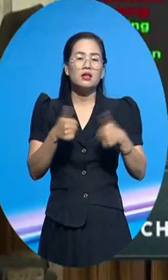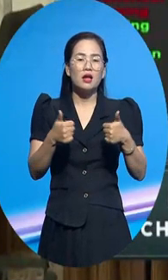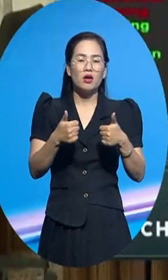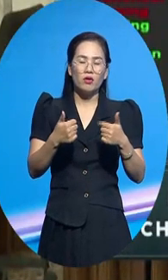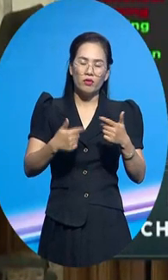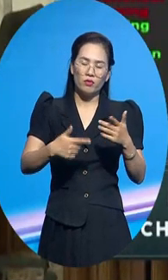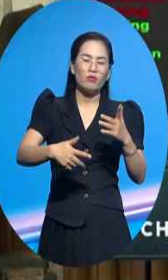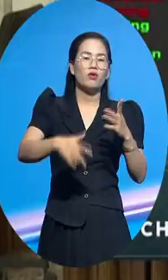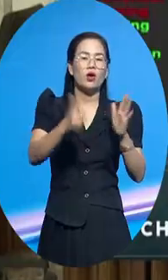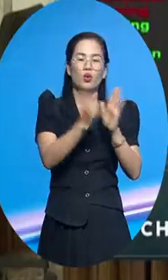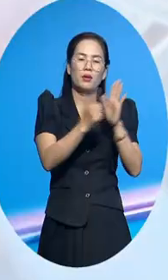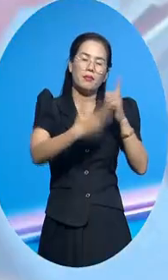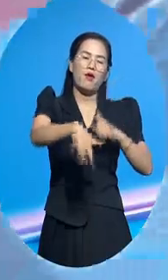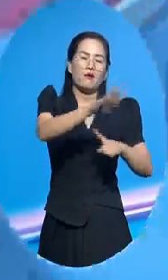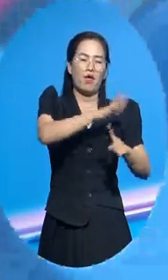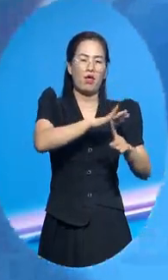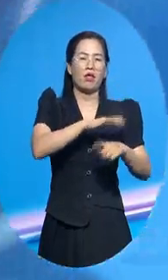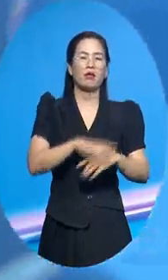luật này.